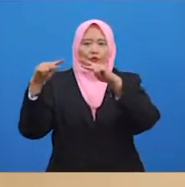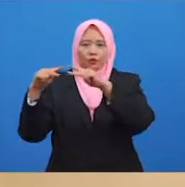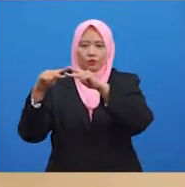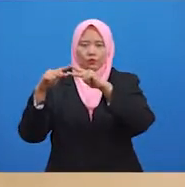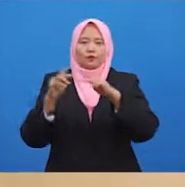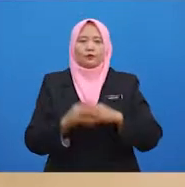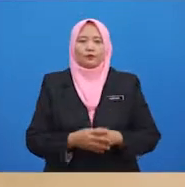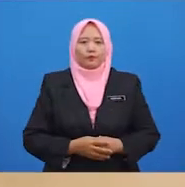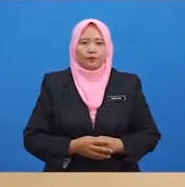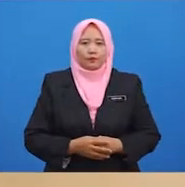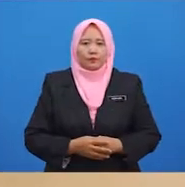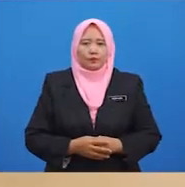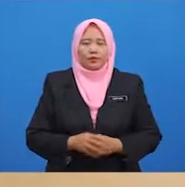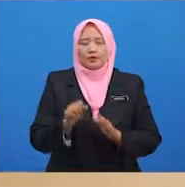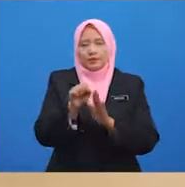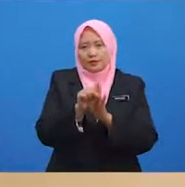Sesekali,